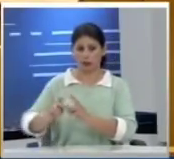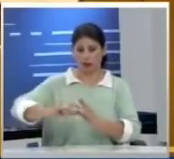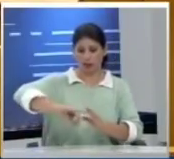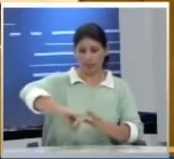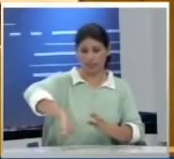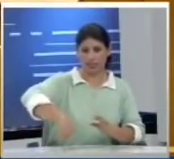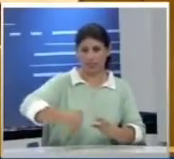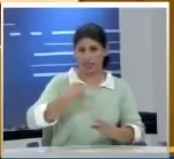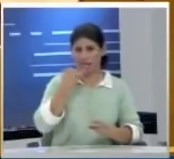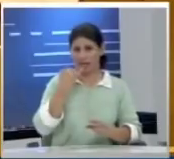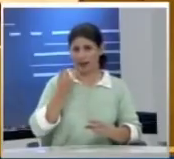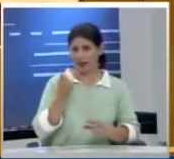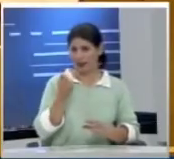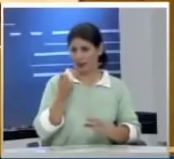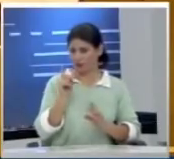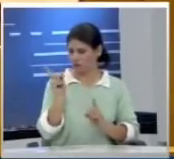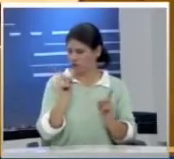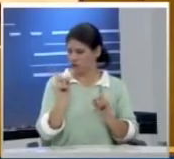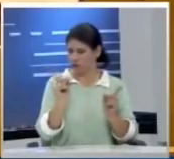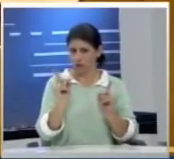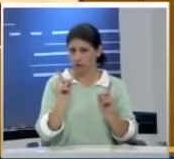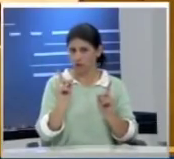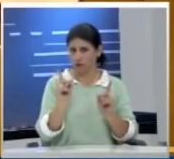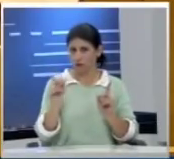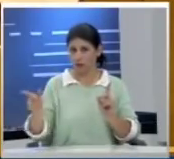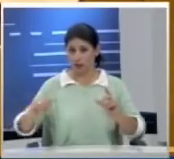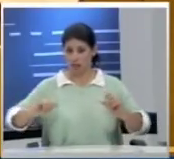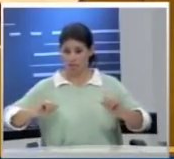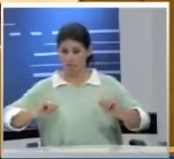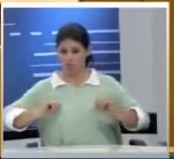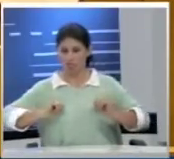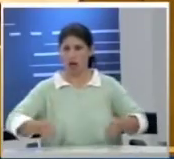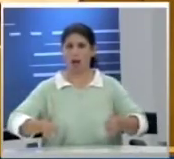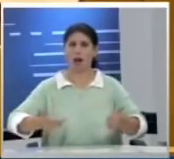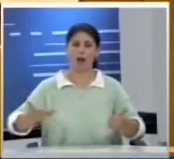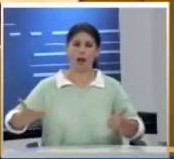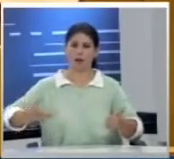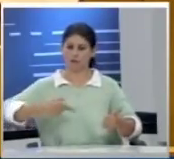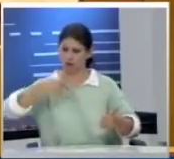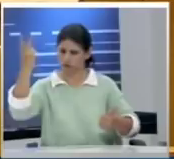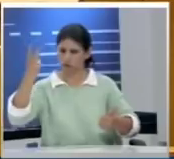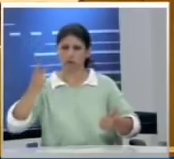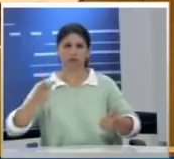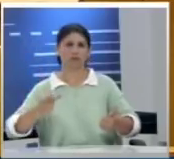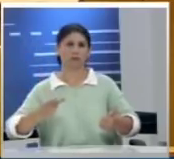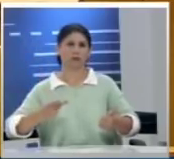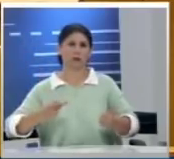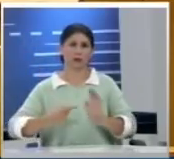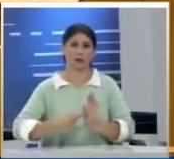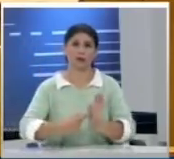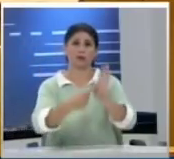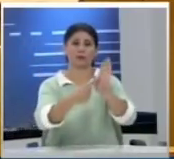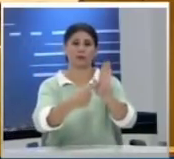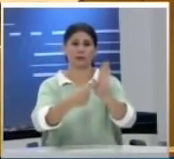μέλι, αλλά γιατί είχε το θράσος να αναδείξει το σκάνδαλο της